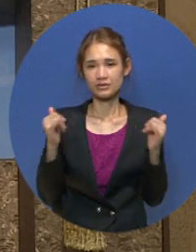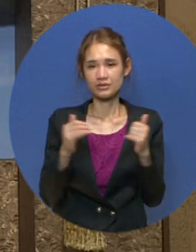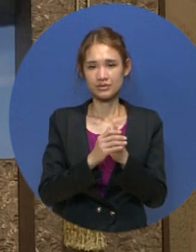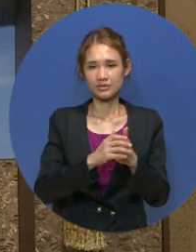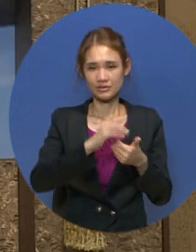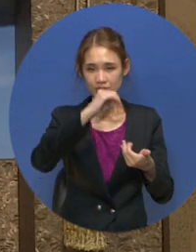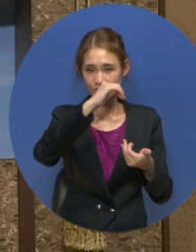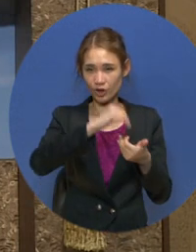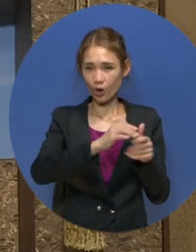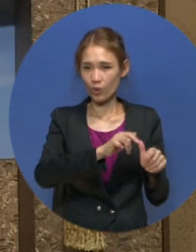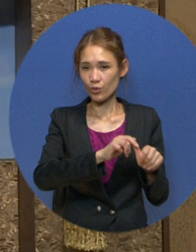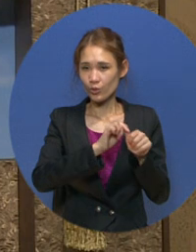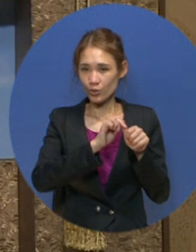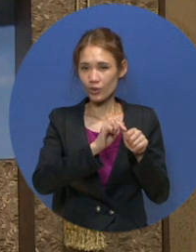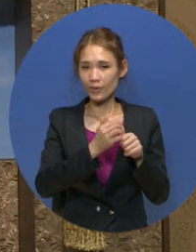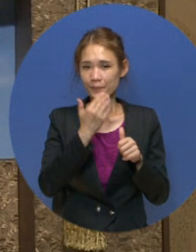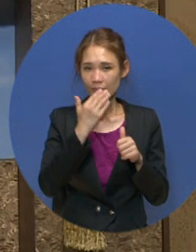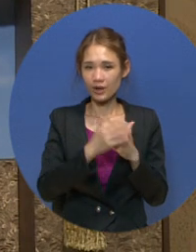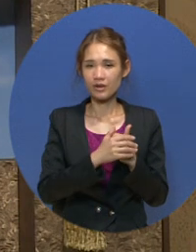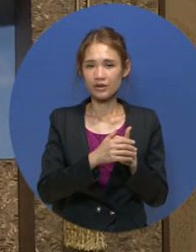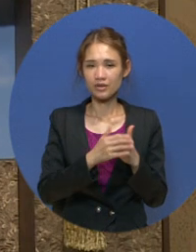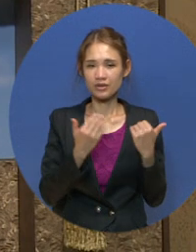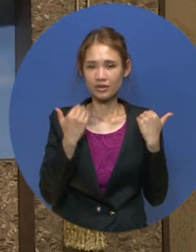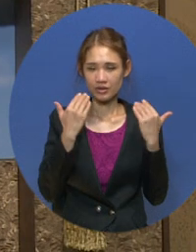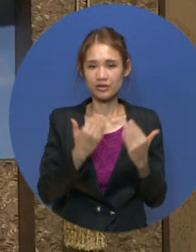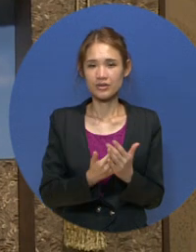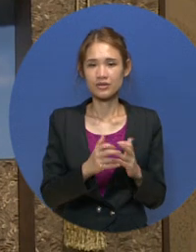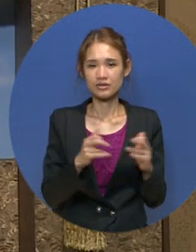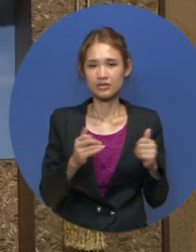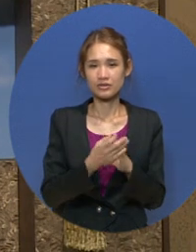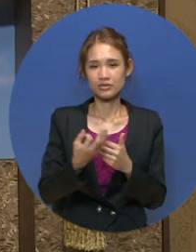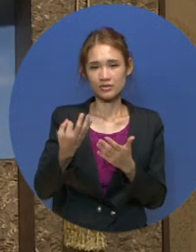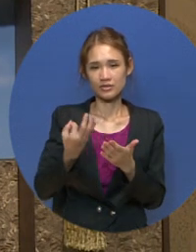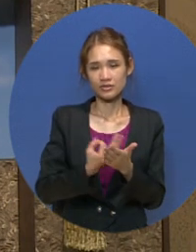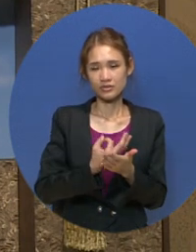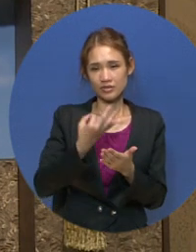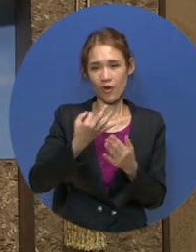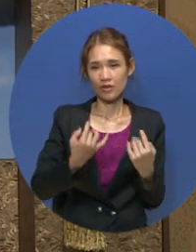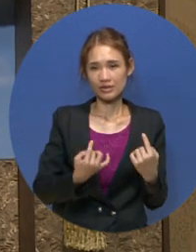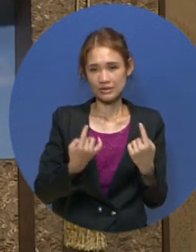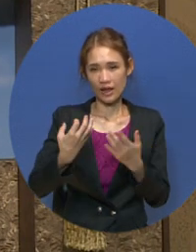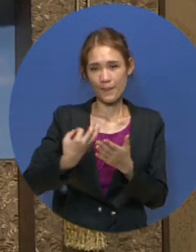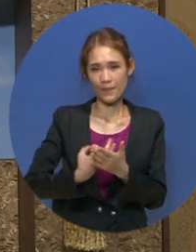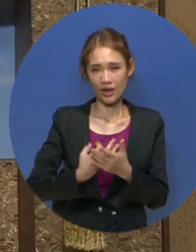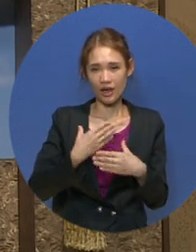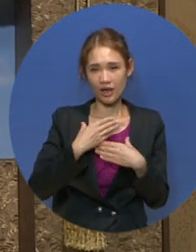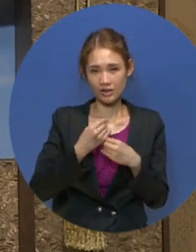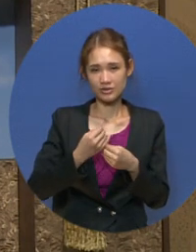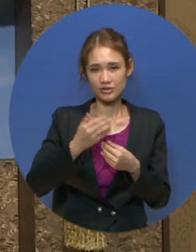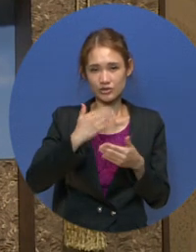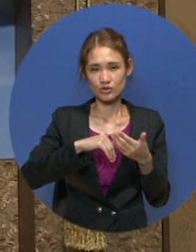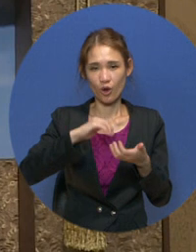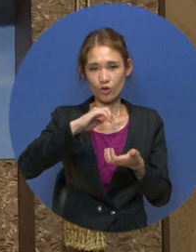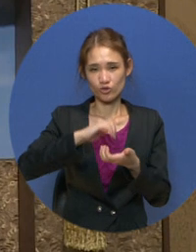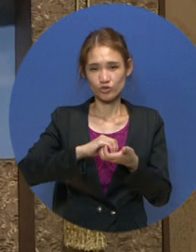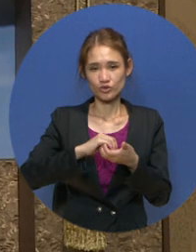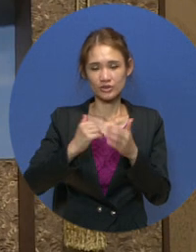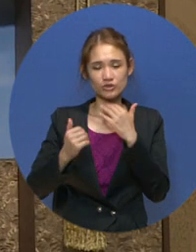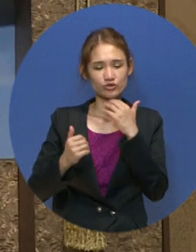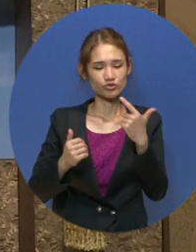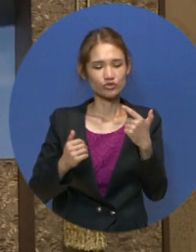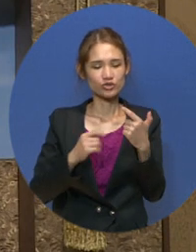정규직으로 고용되는 그래서 발달장애인들이 최저임금 이상을 받는 안정적인 정규직